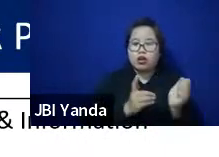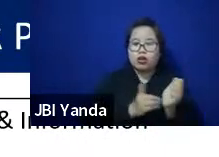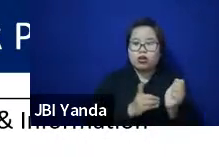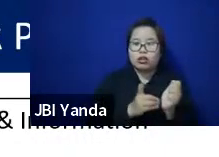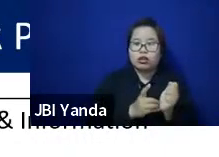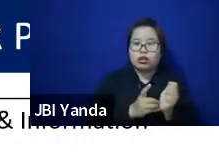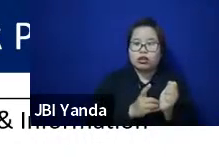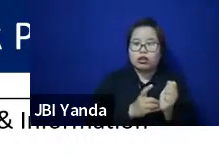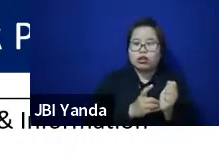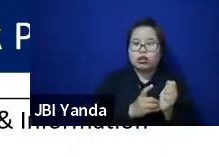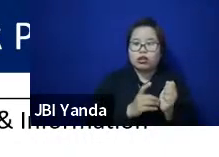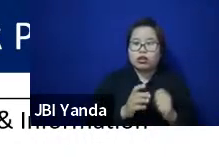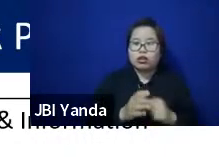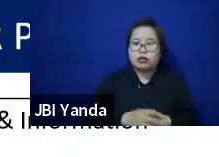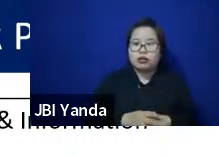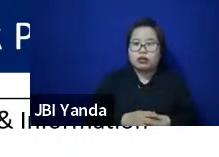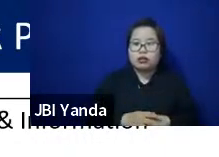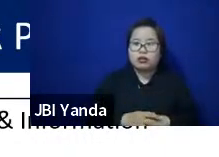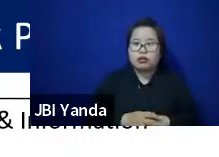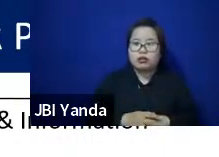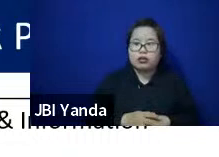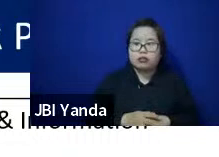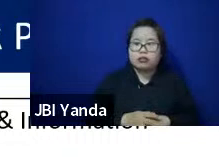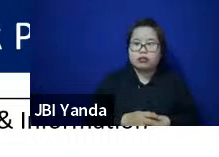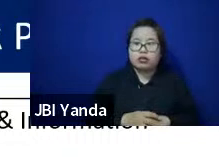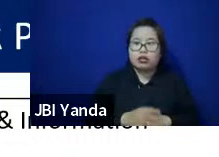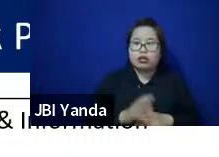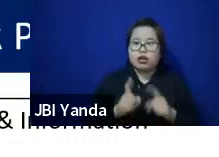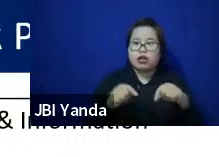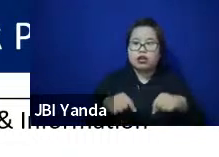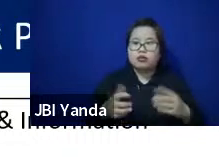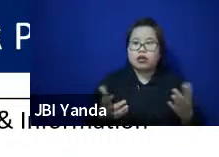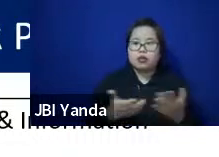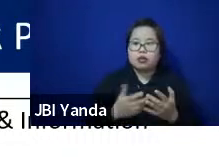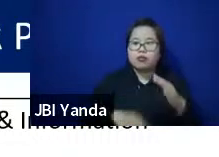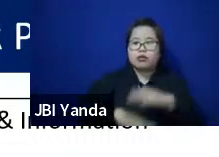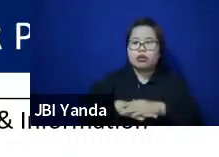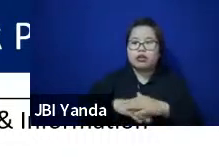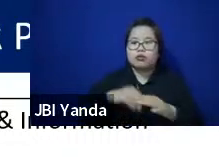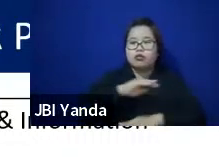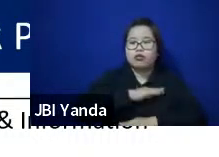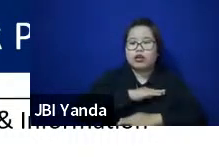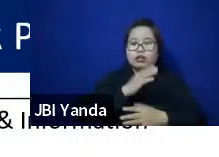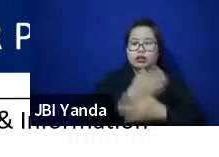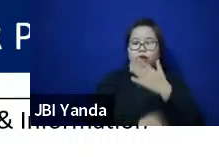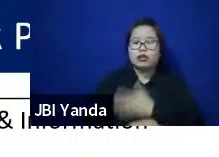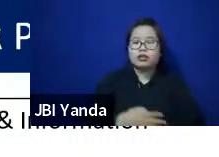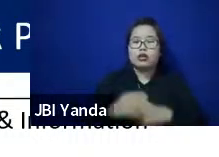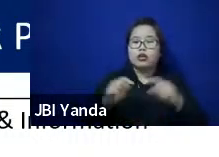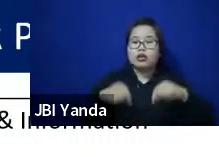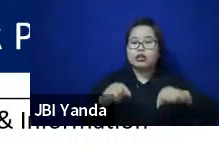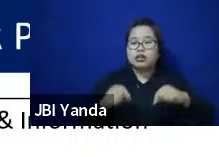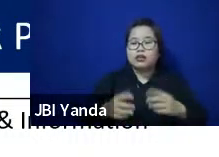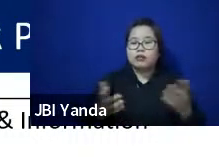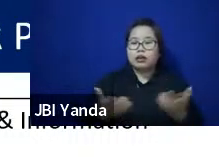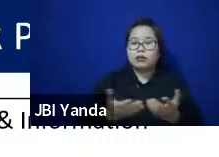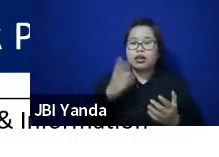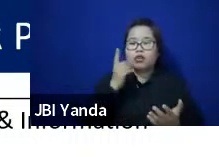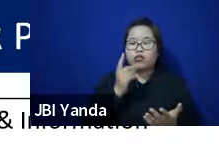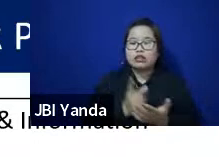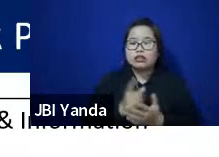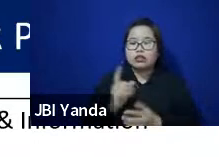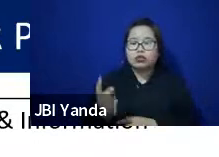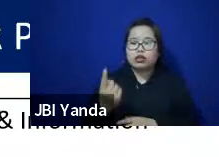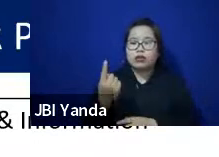ini bisa memenuhi kebutuhan dari penyandang disabilitas. Nah, ini menjadi salah satu referensi utama